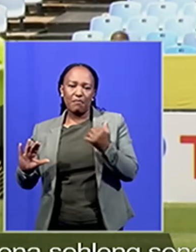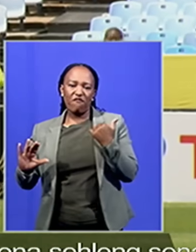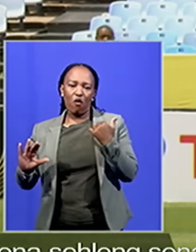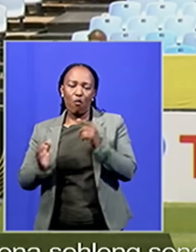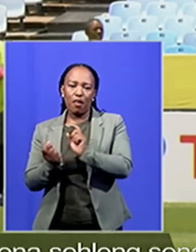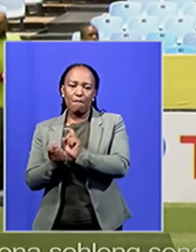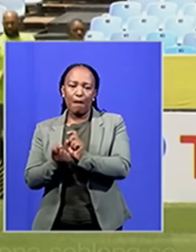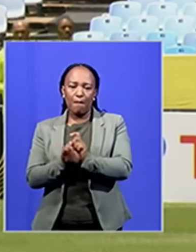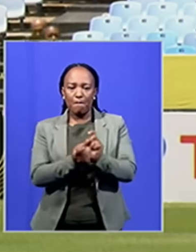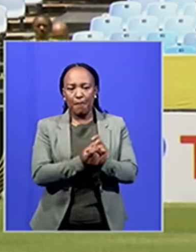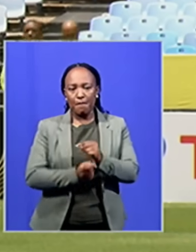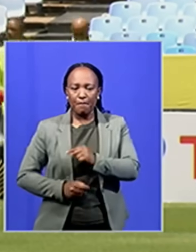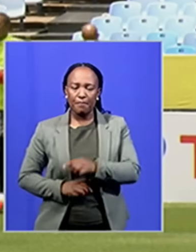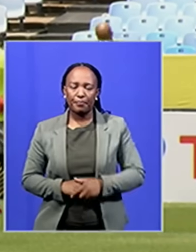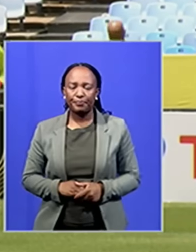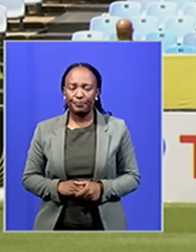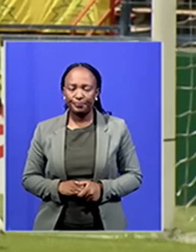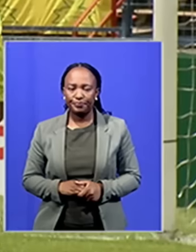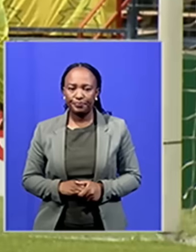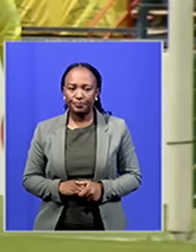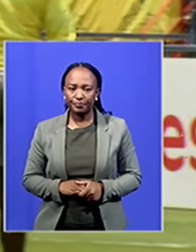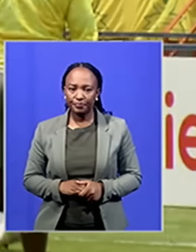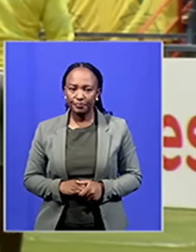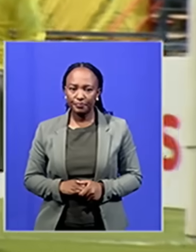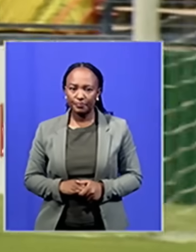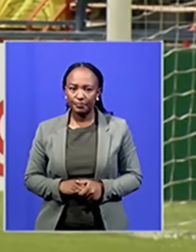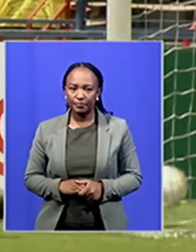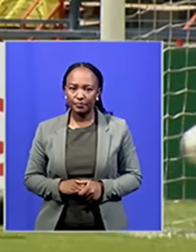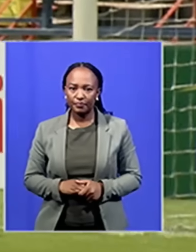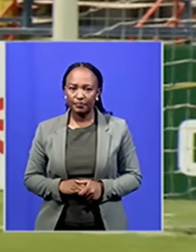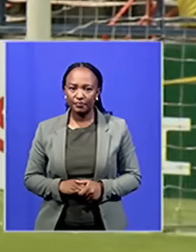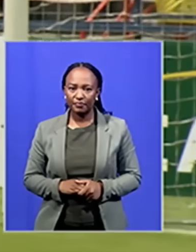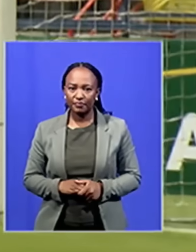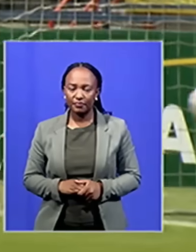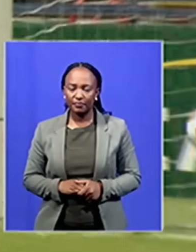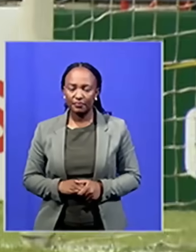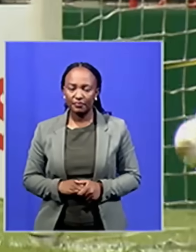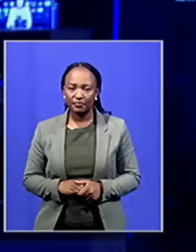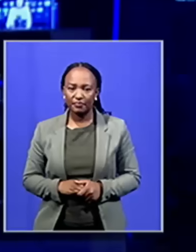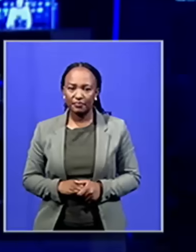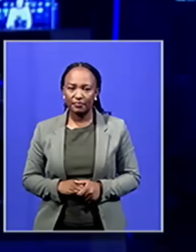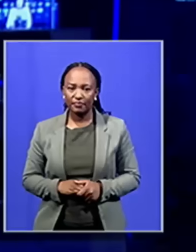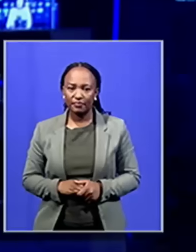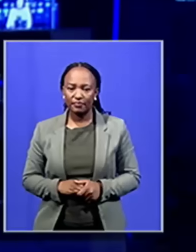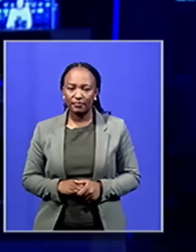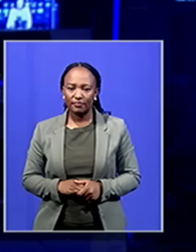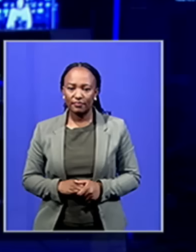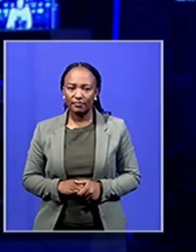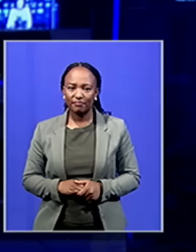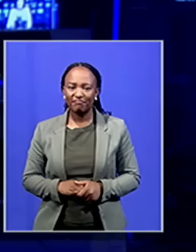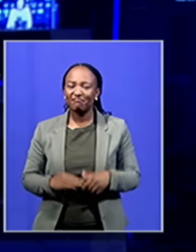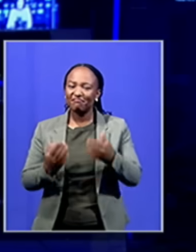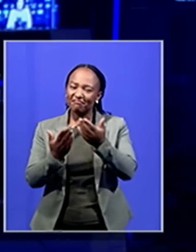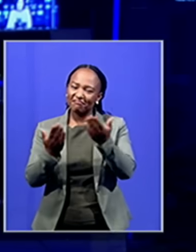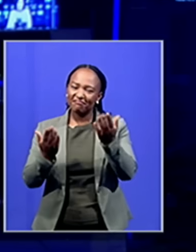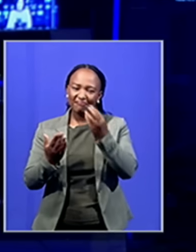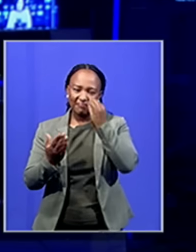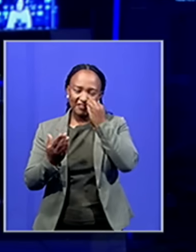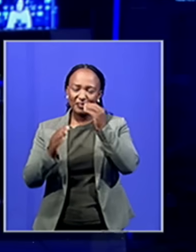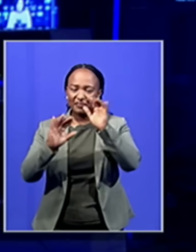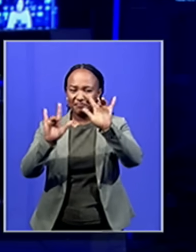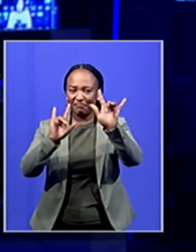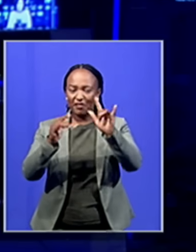feta. Sfiso Ramara wa ditaba tša SABC Pretoria. Beso salang hantle bolipi